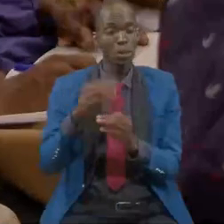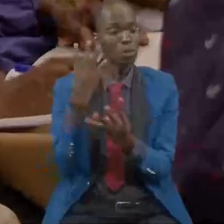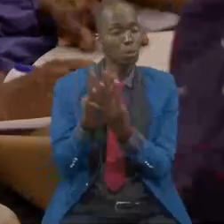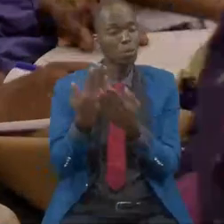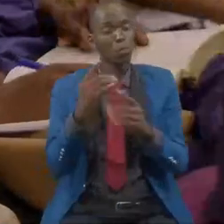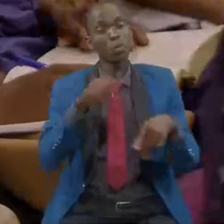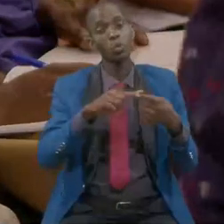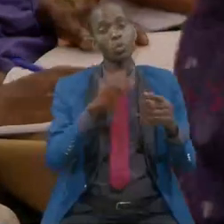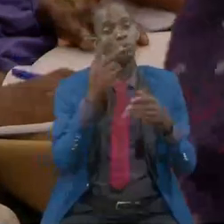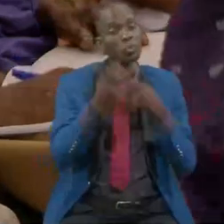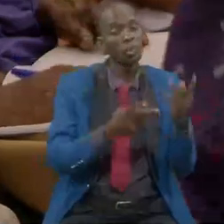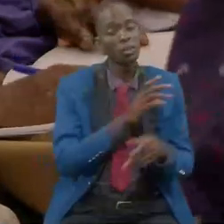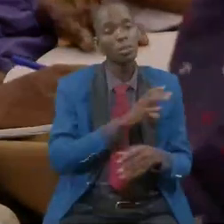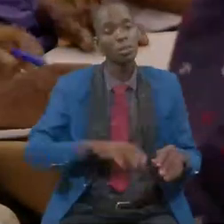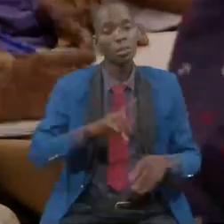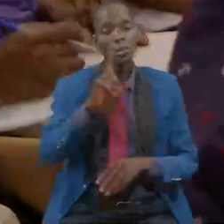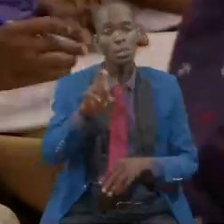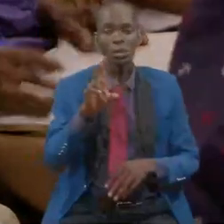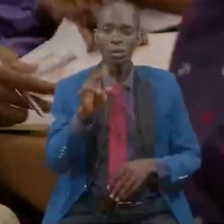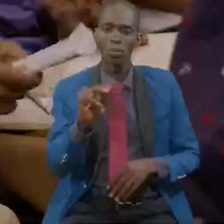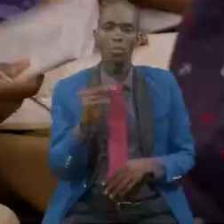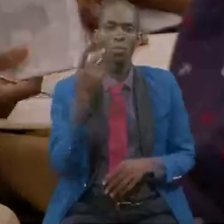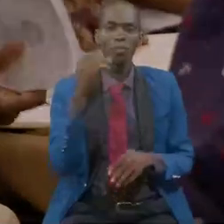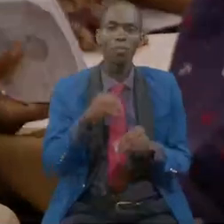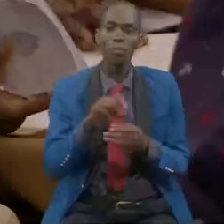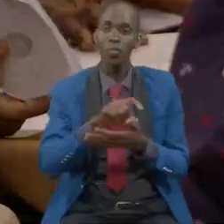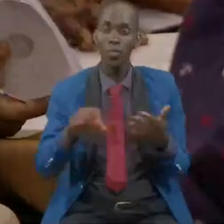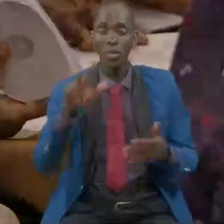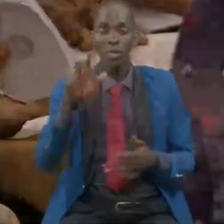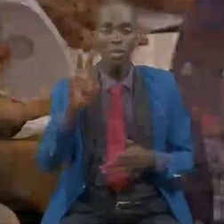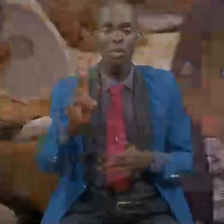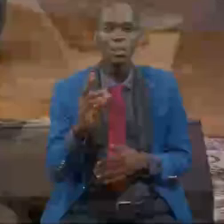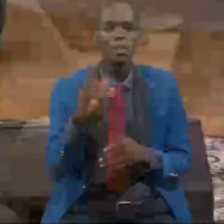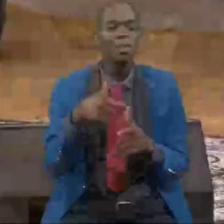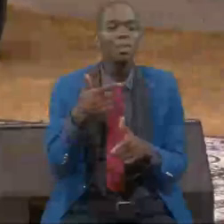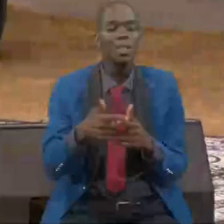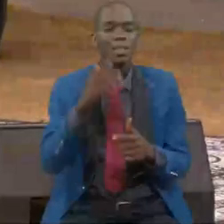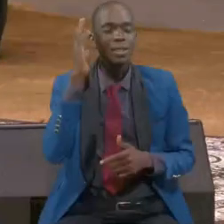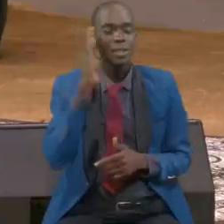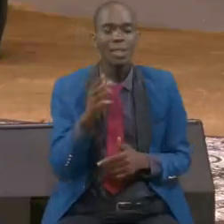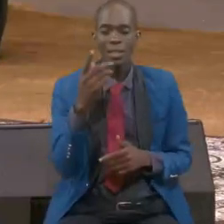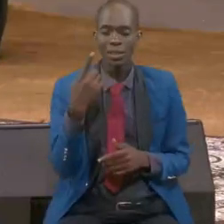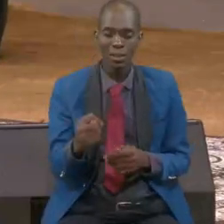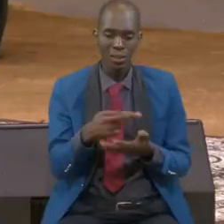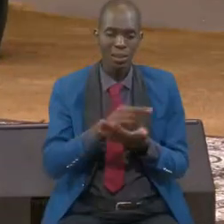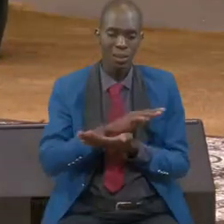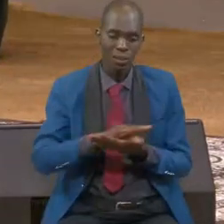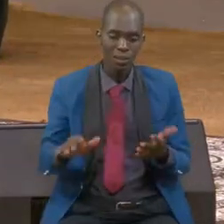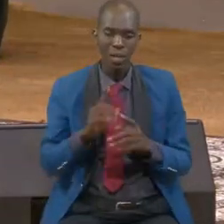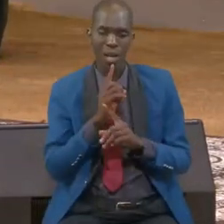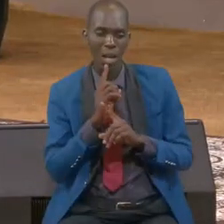pénitentiaire avant d'aller faire quelque chose pour la personne là? 37 dit,